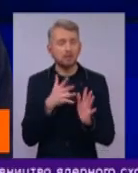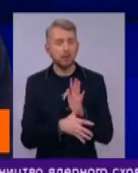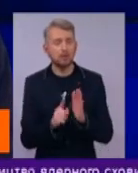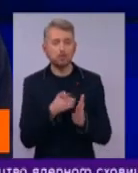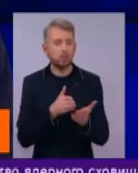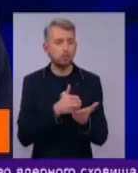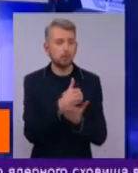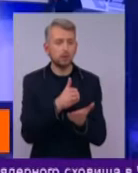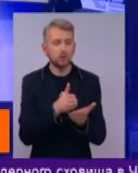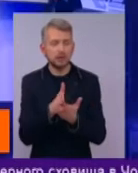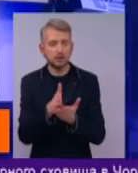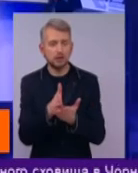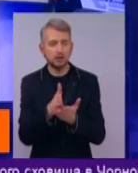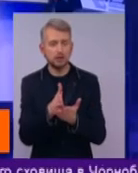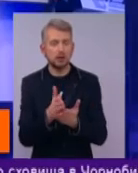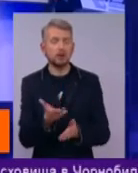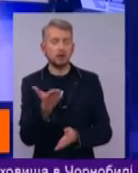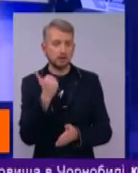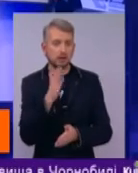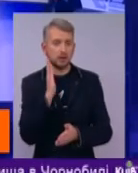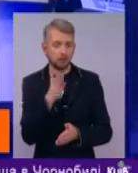пути... Давайте будем